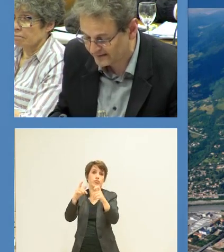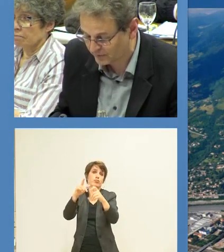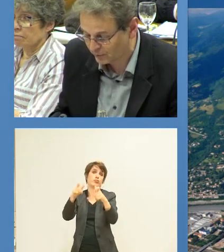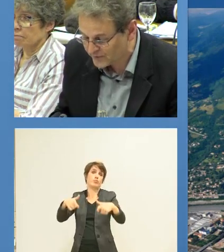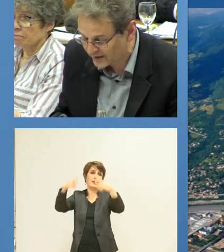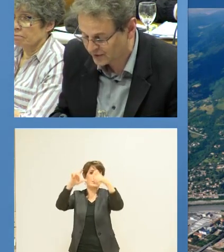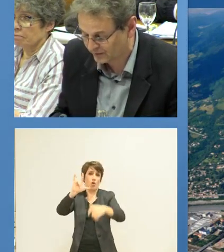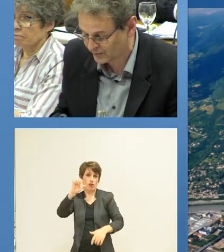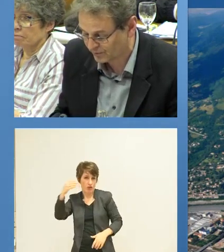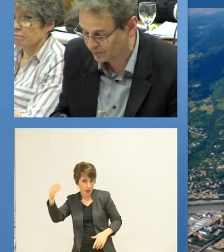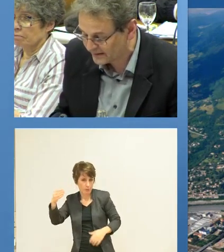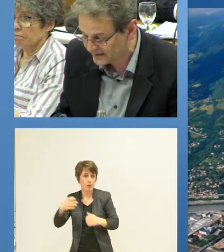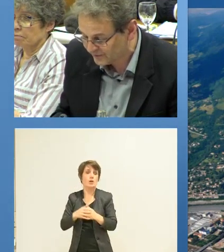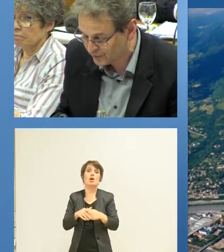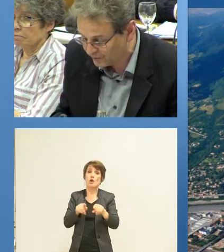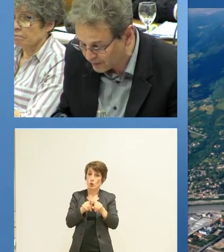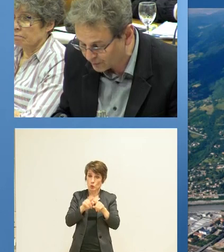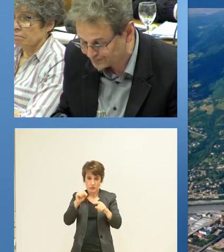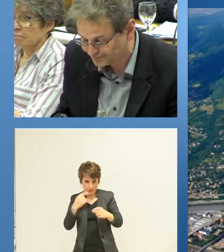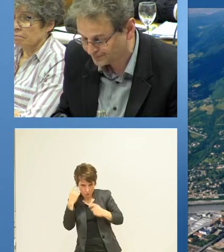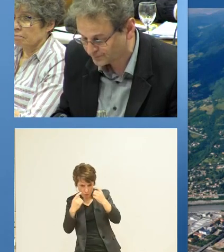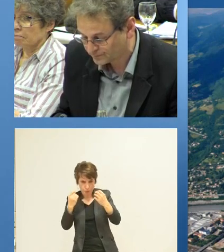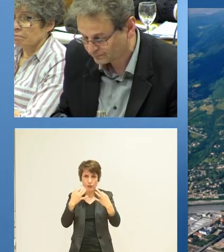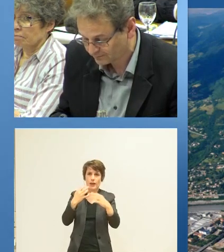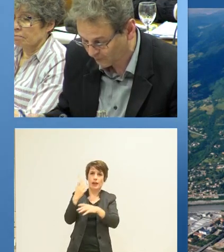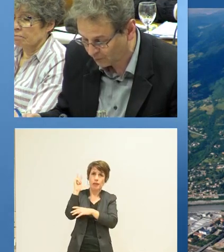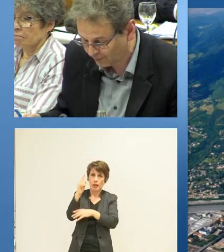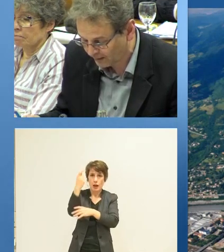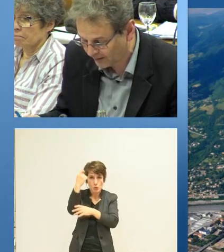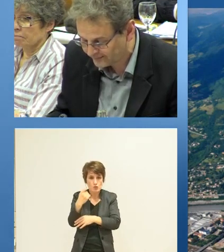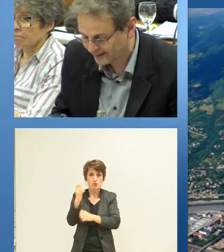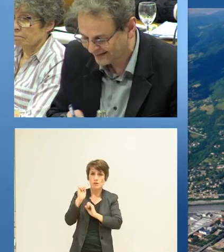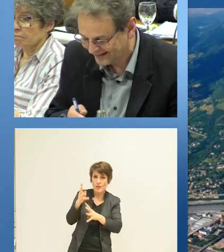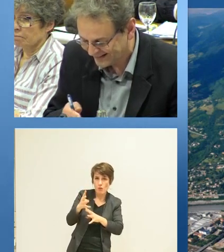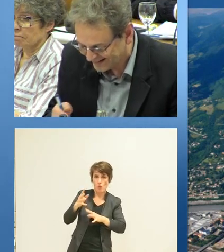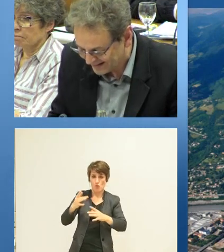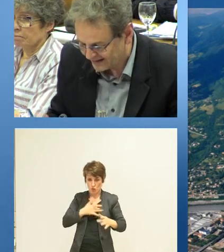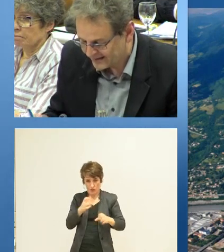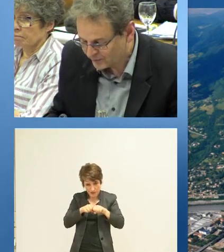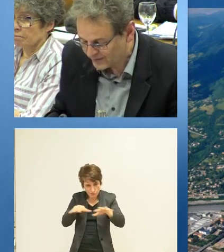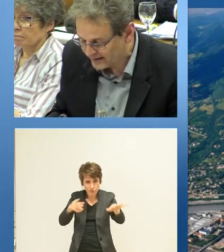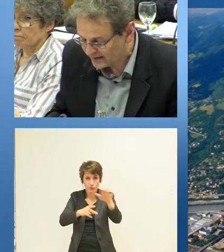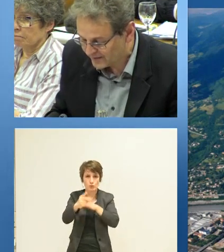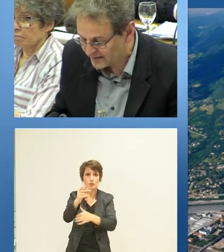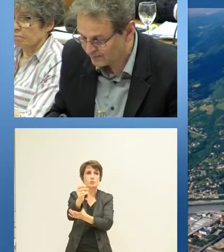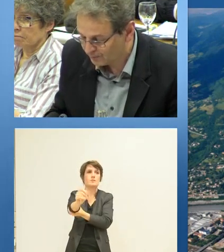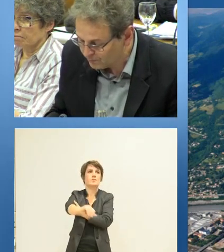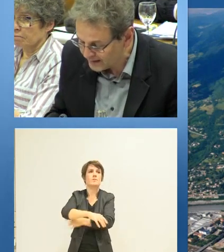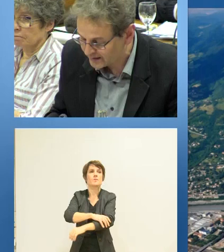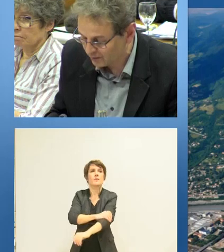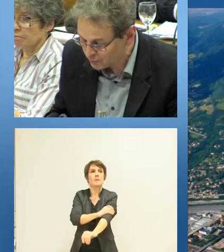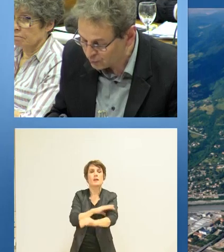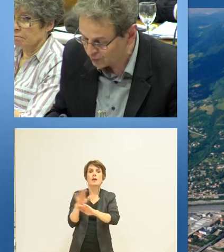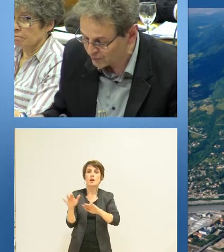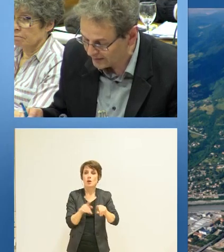facilitant l'usagé des transports collectifs et du vélo on en reparlera c'est aussi un investissement public